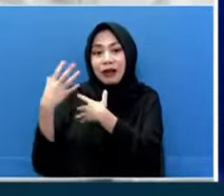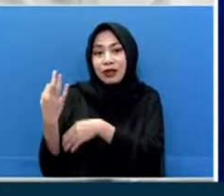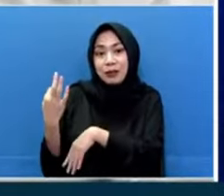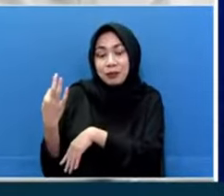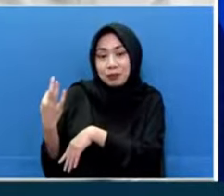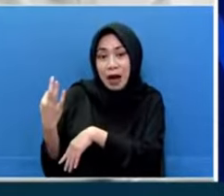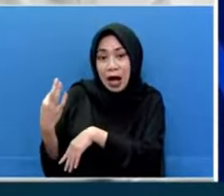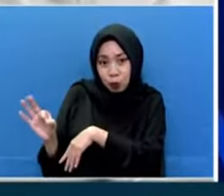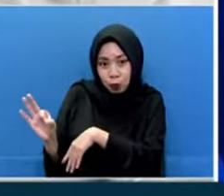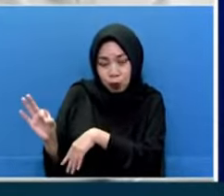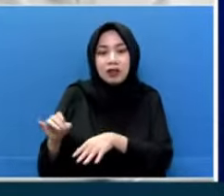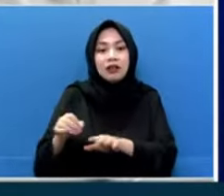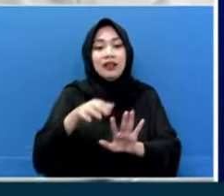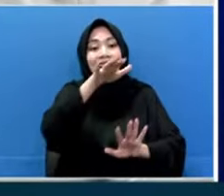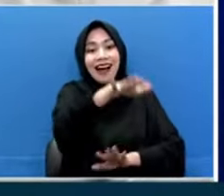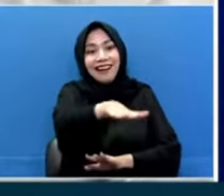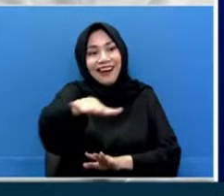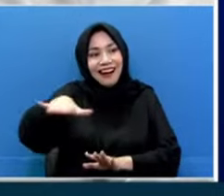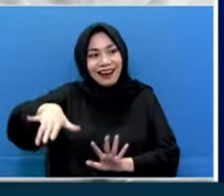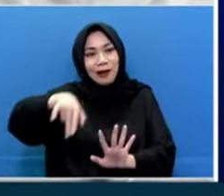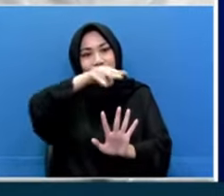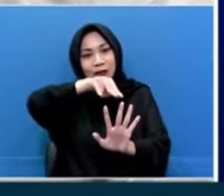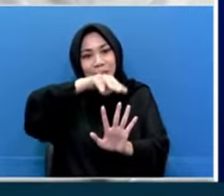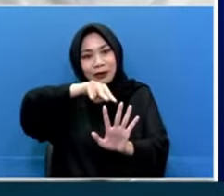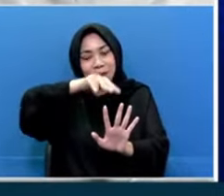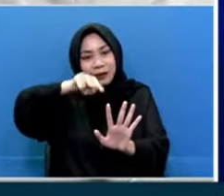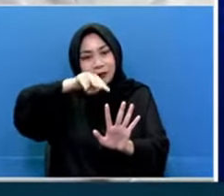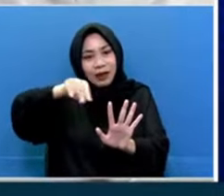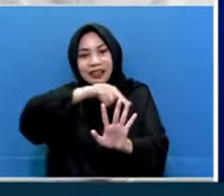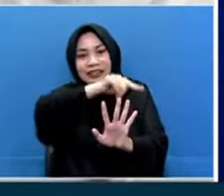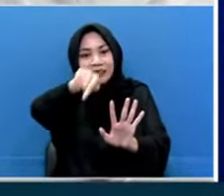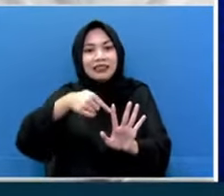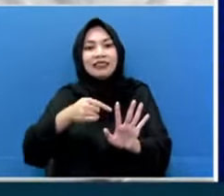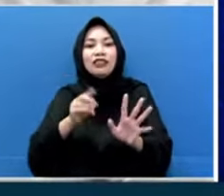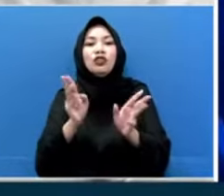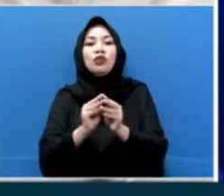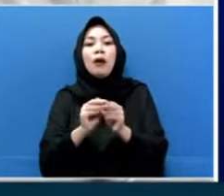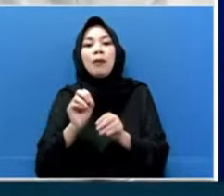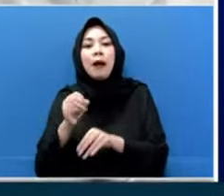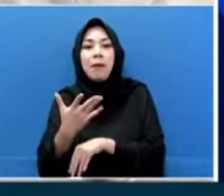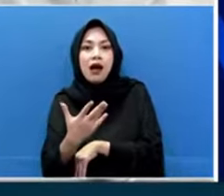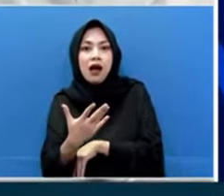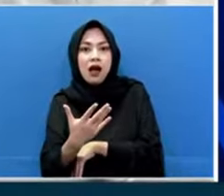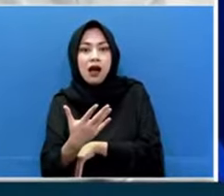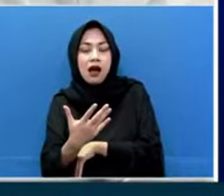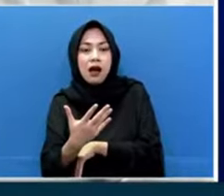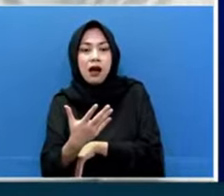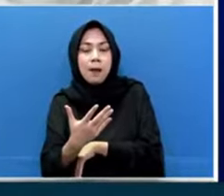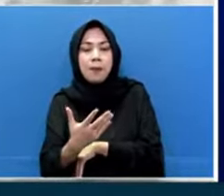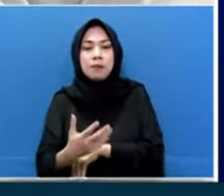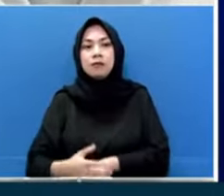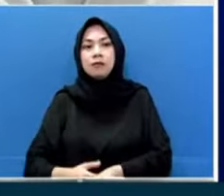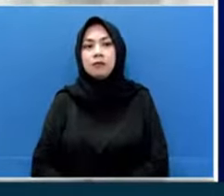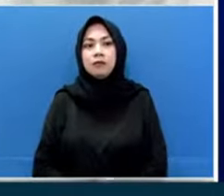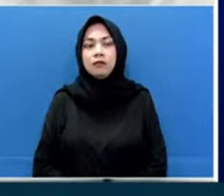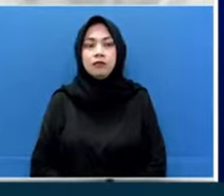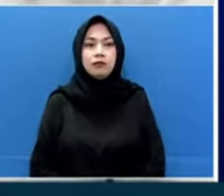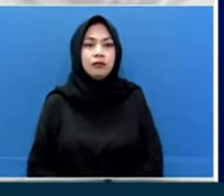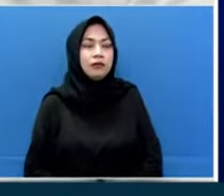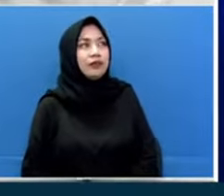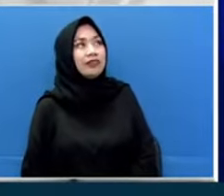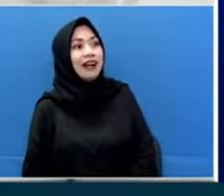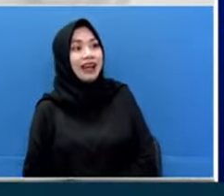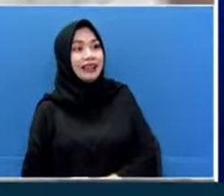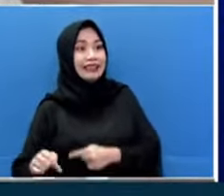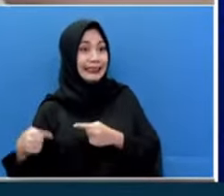Pak yang diperiksa baik dari pihak E sekolah maupun juga siswa teman-teman korban untuk sampai saat